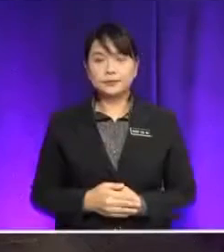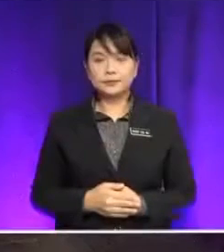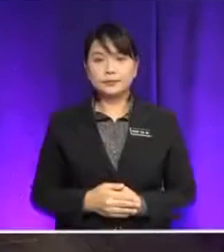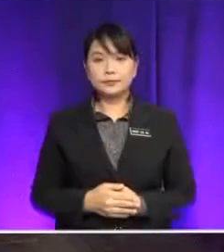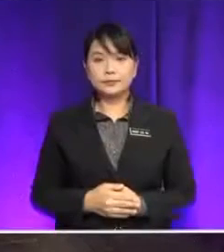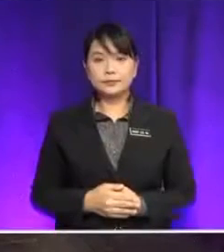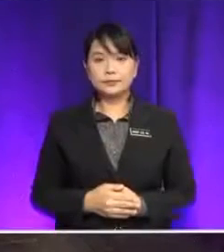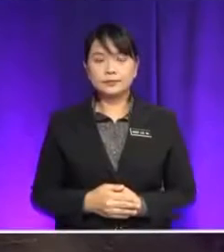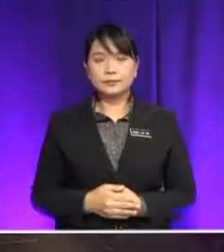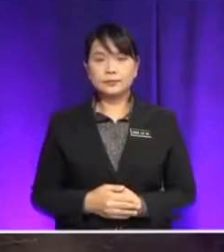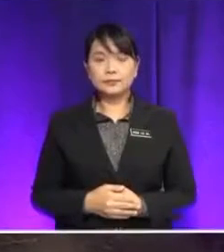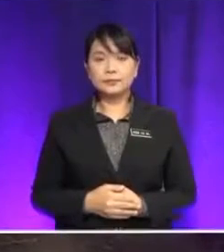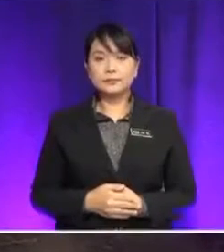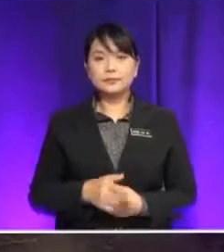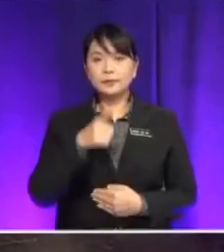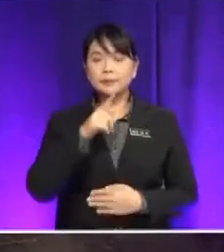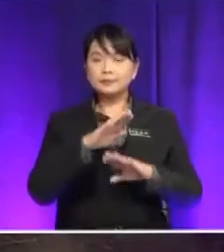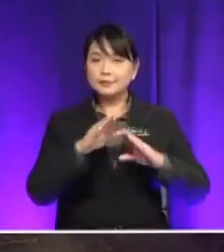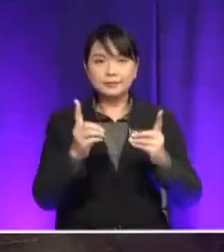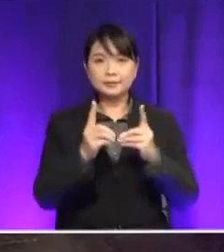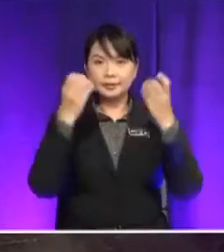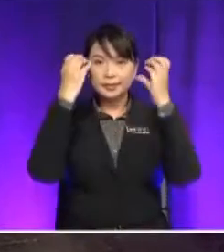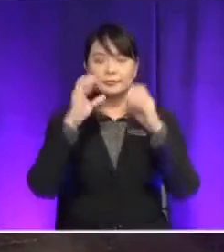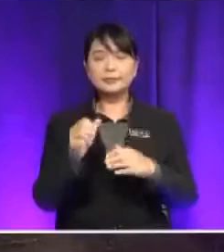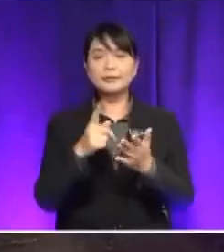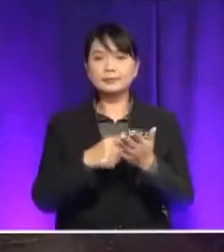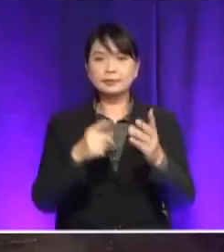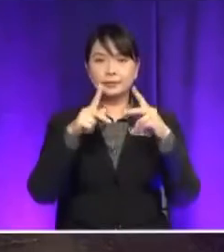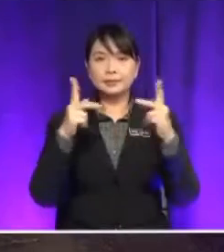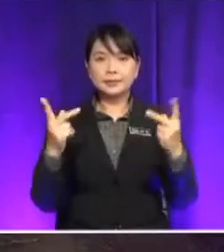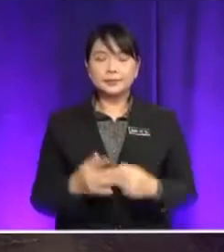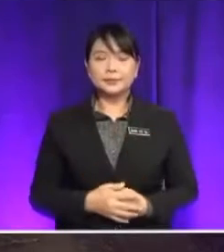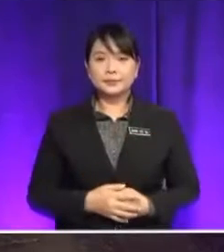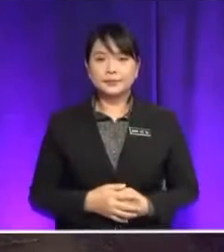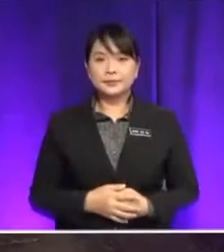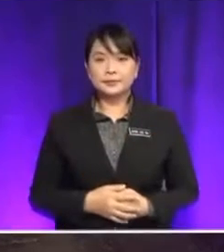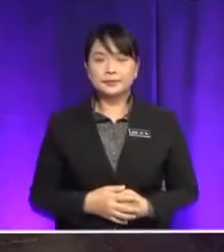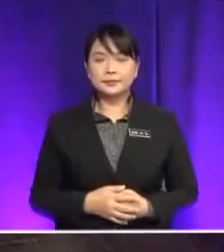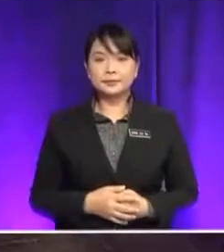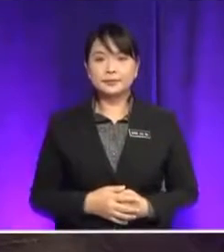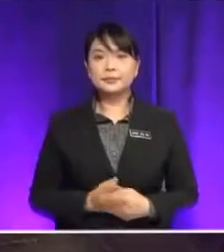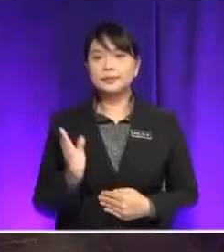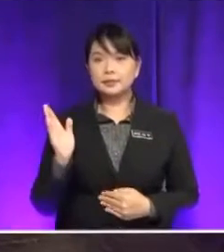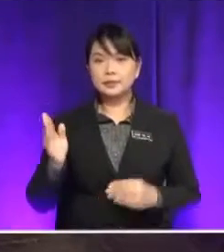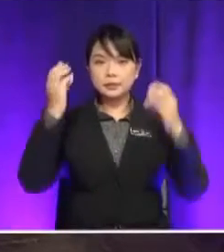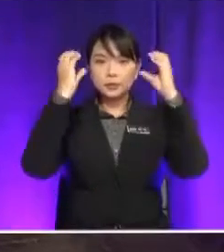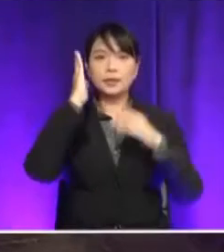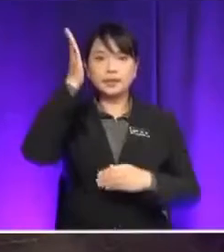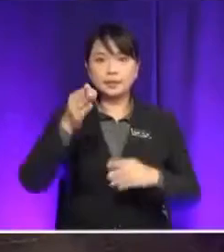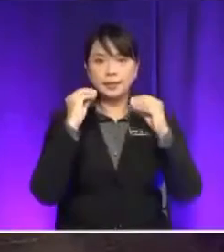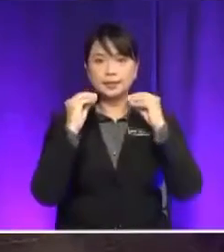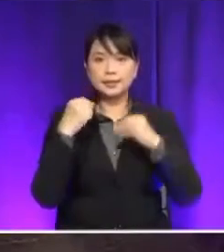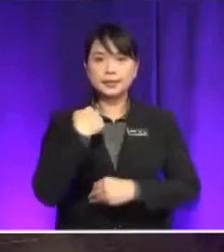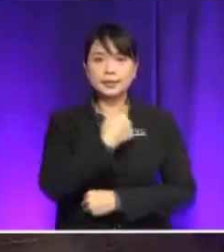salam kalau Masya Allah kita jumpai Teguh terlebih Oke inilah gurunya kamu aja kita